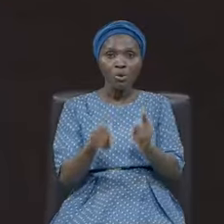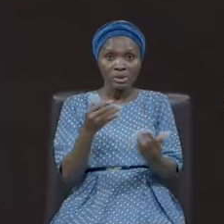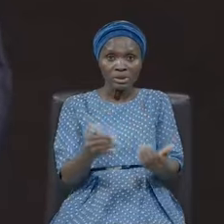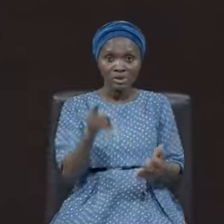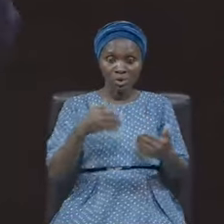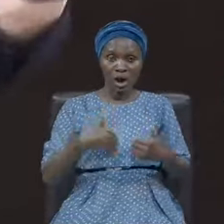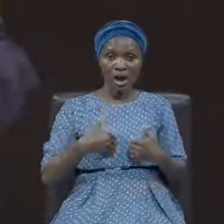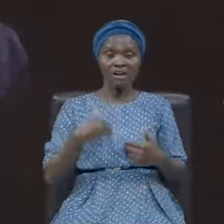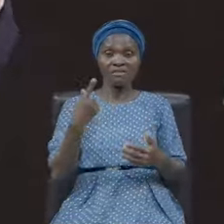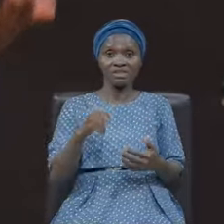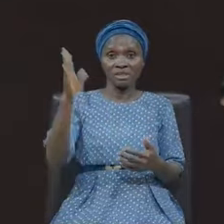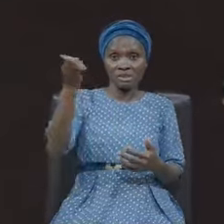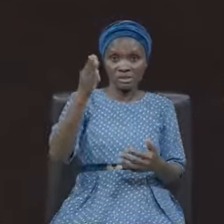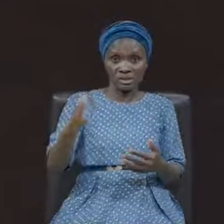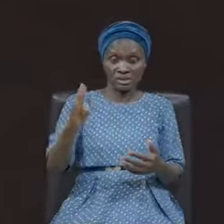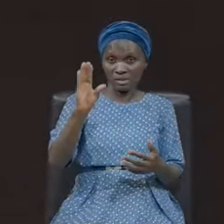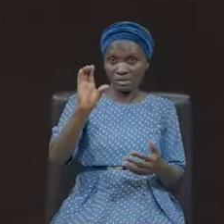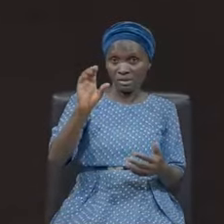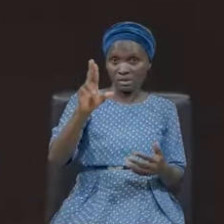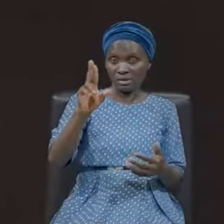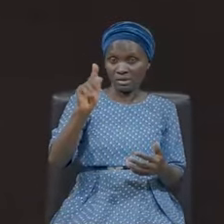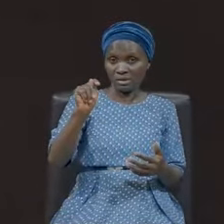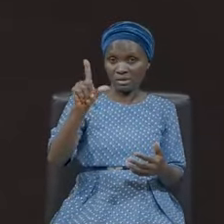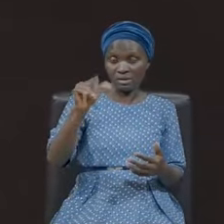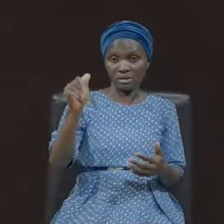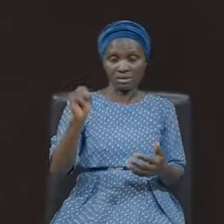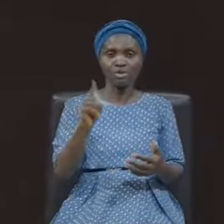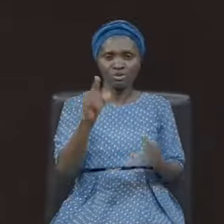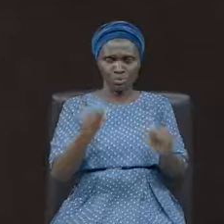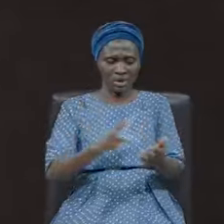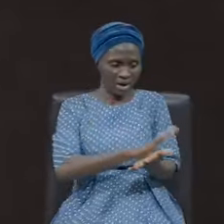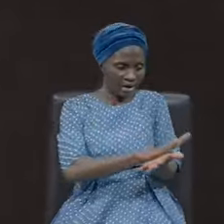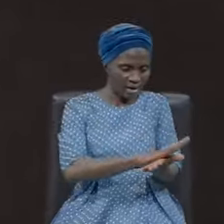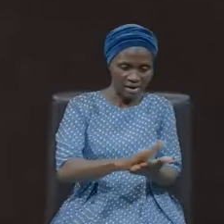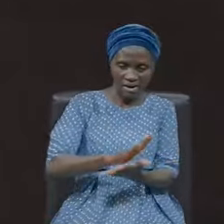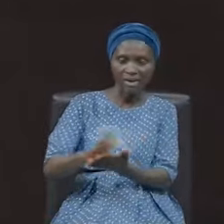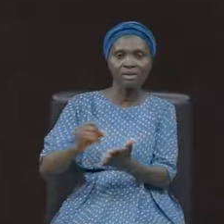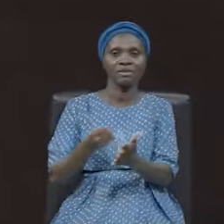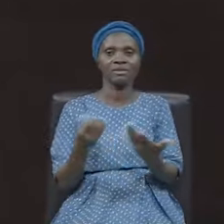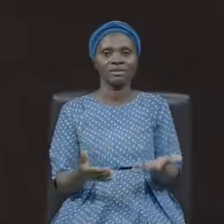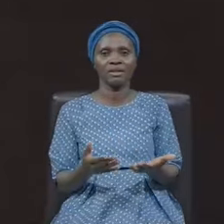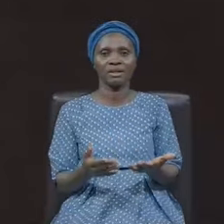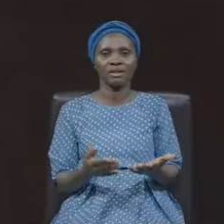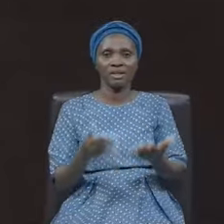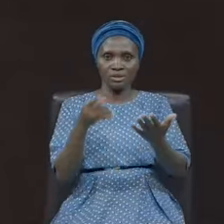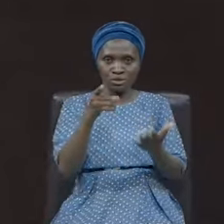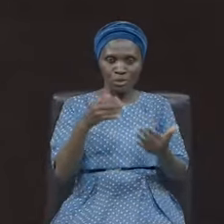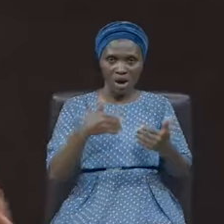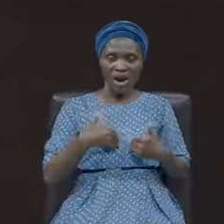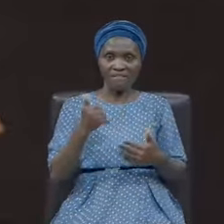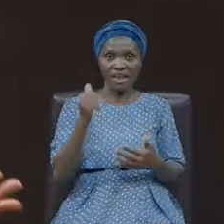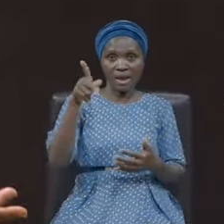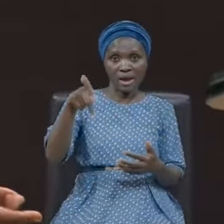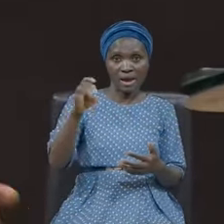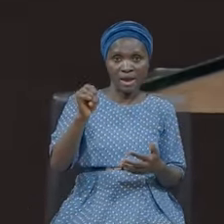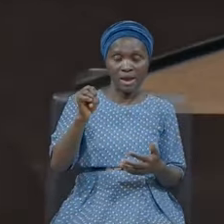est rempli d'herbes nuisibles. Maintenant, vous avez le coucou. Vous pouvez sinon désherber cela. Mais maintenant,